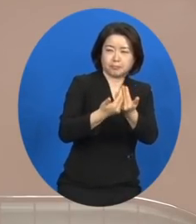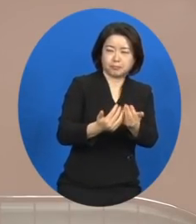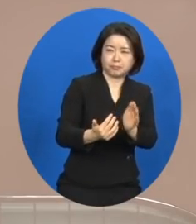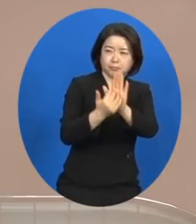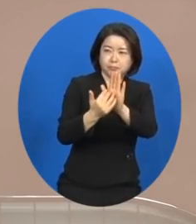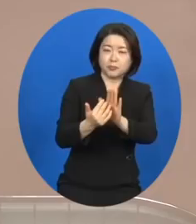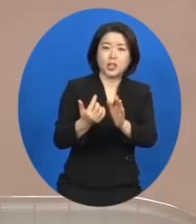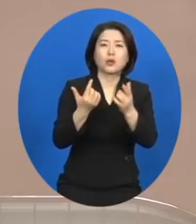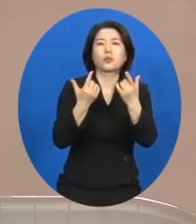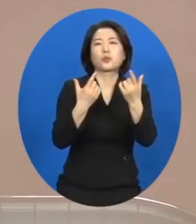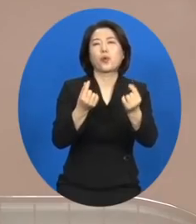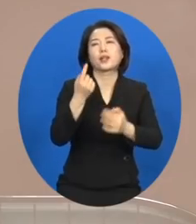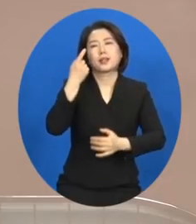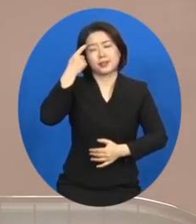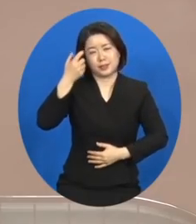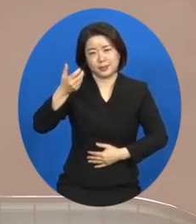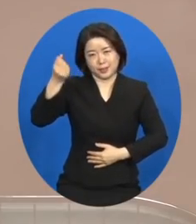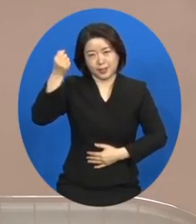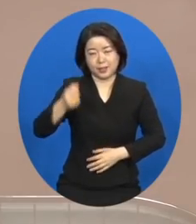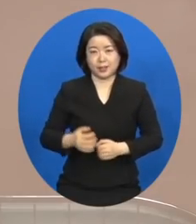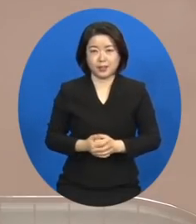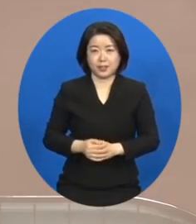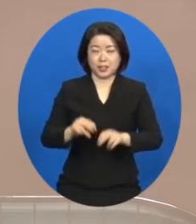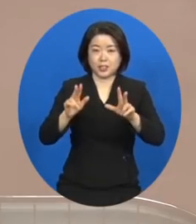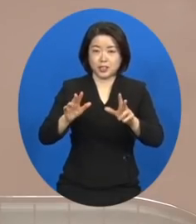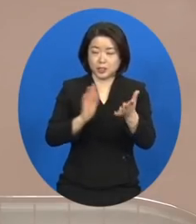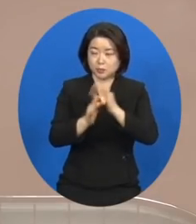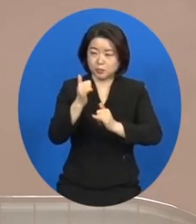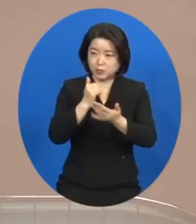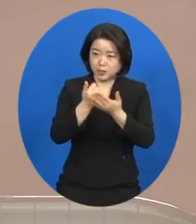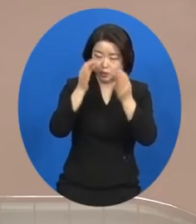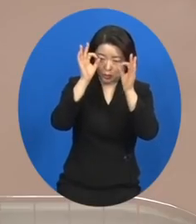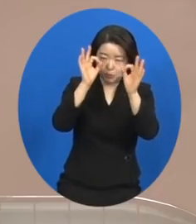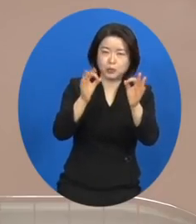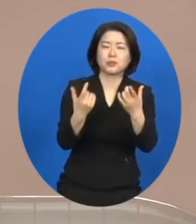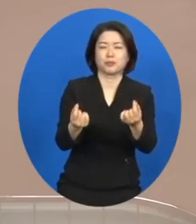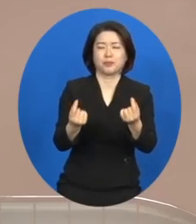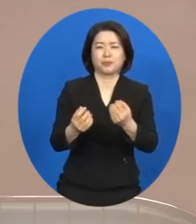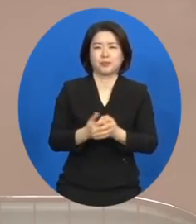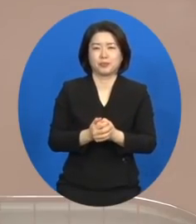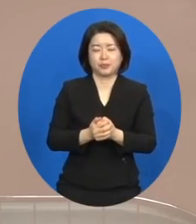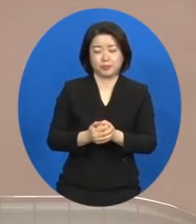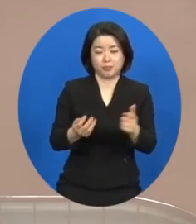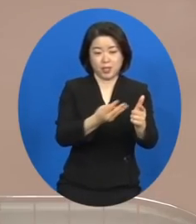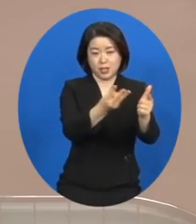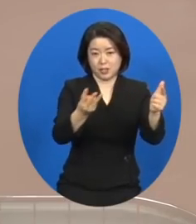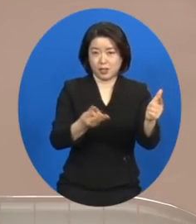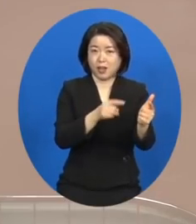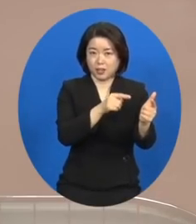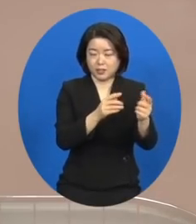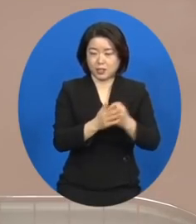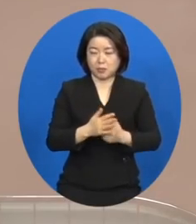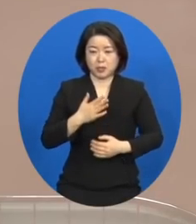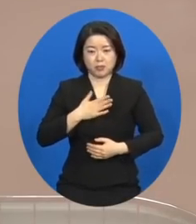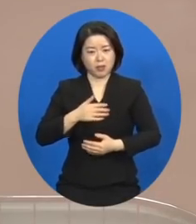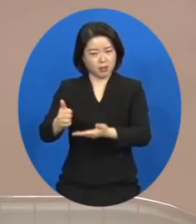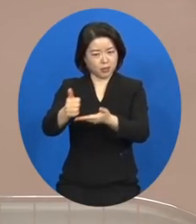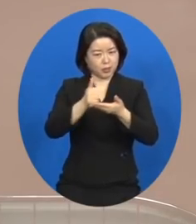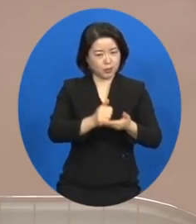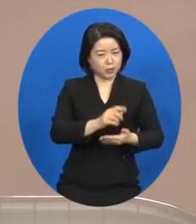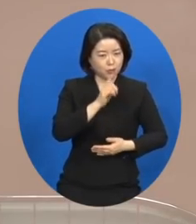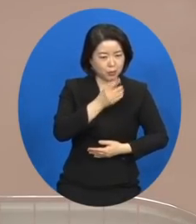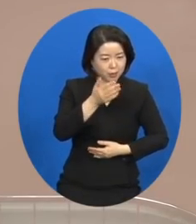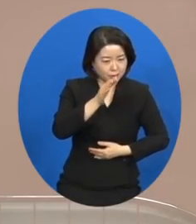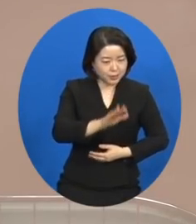한 적이 있습니다. 지금 예수님이 보시는 것이 좀 비슷한 것 같아요. 갈릴리 사람들이 자신을 영접한다고는 하지만